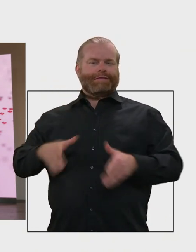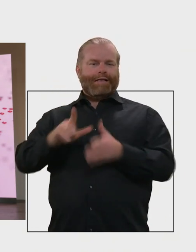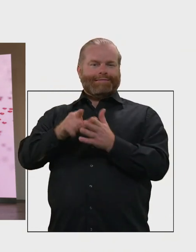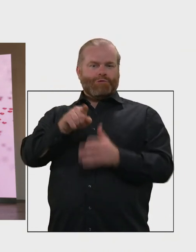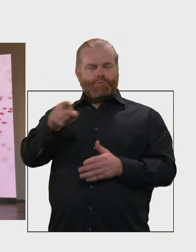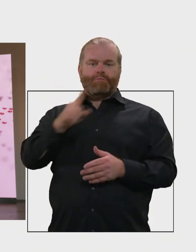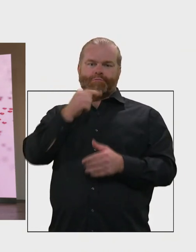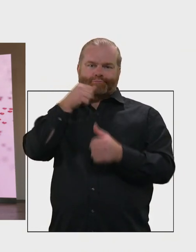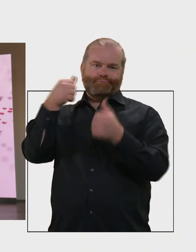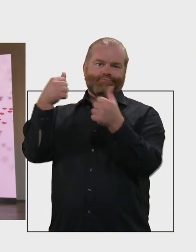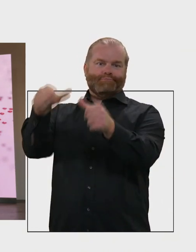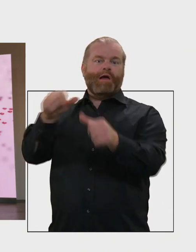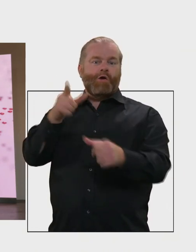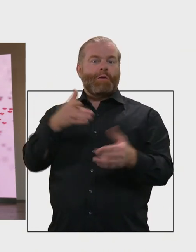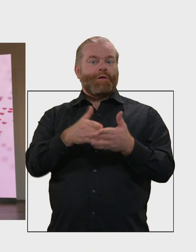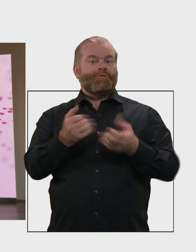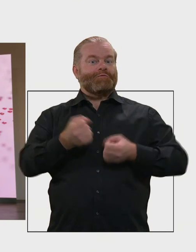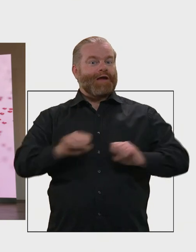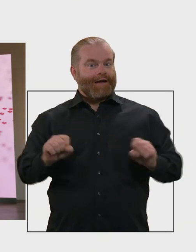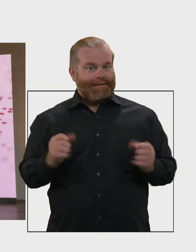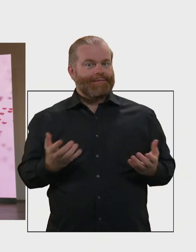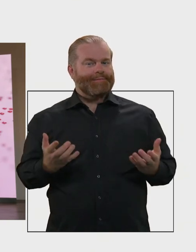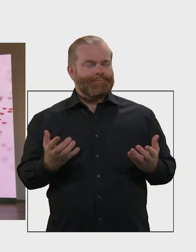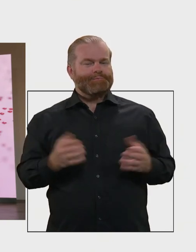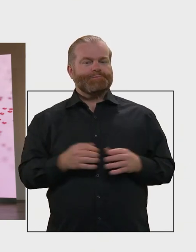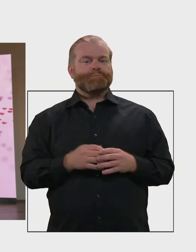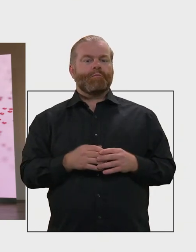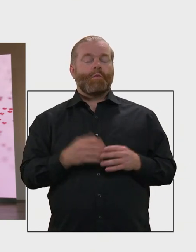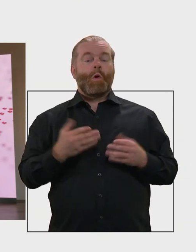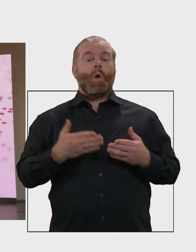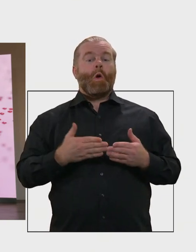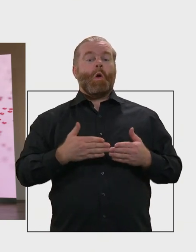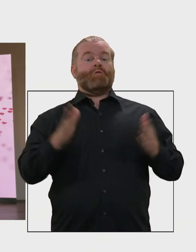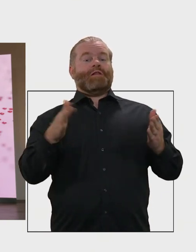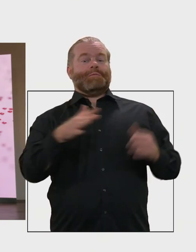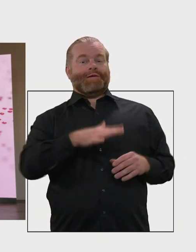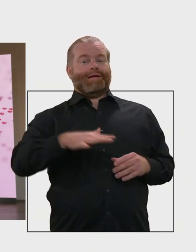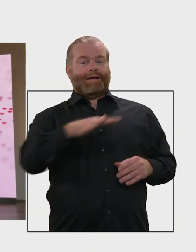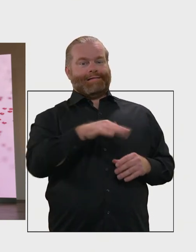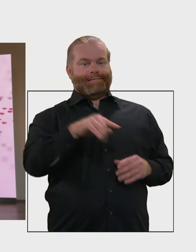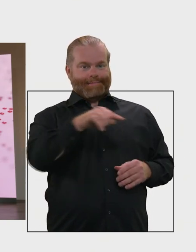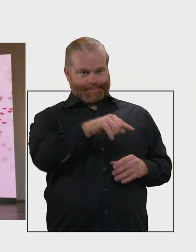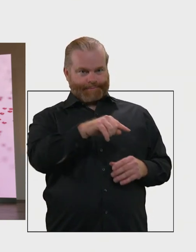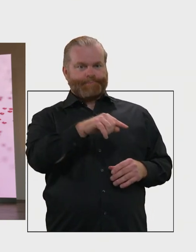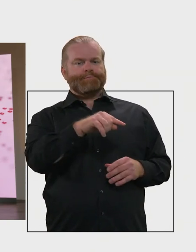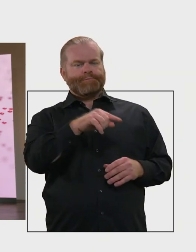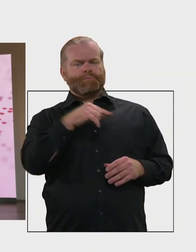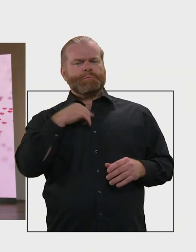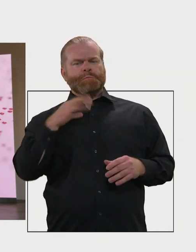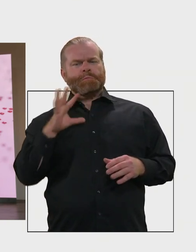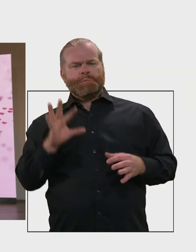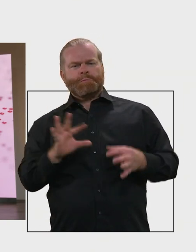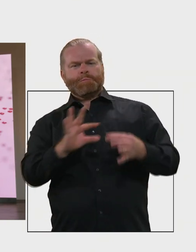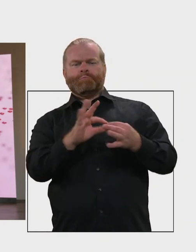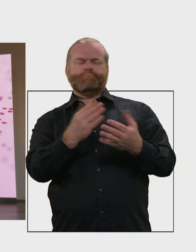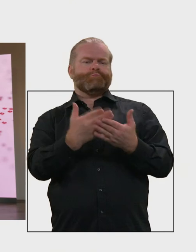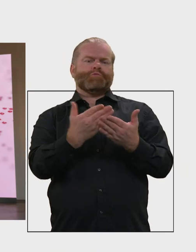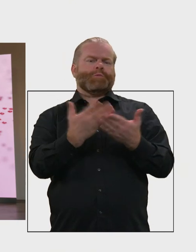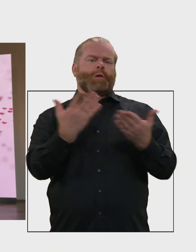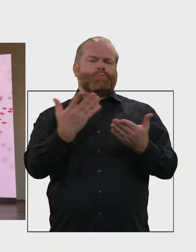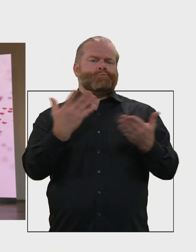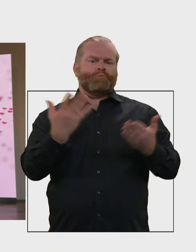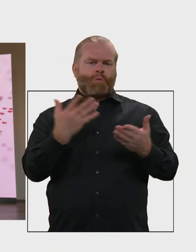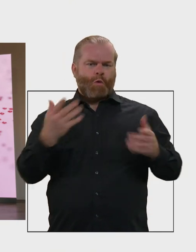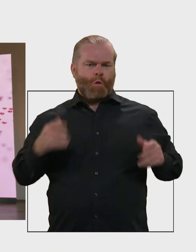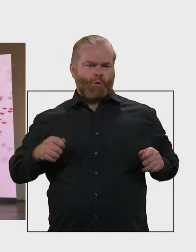wenn es um die Frage geht, komme ich mit meinem Rollstuhl ins Rathaus, bekomme ich einen Bescheid in Brailleschrift, wie sieht es aus, wenn ich in Gebärdensprache